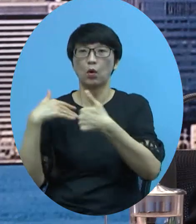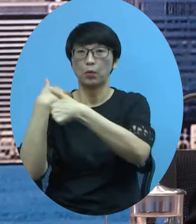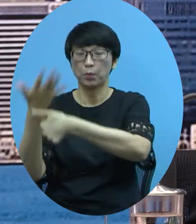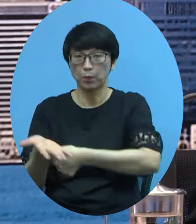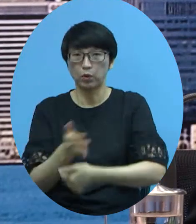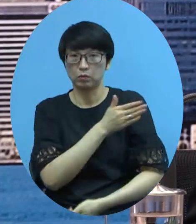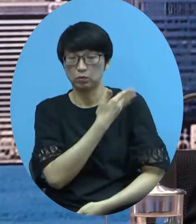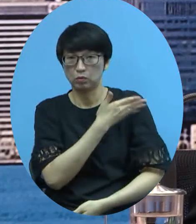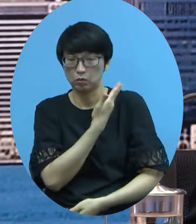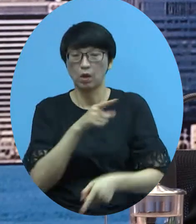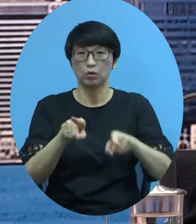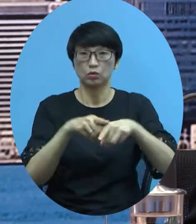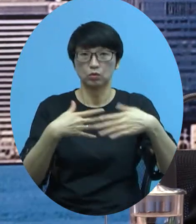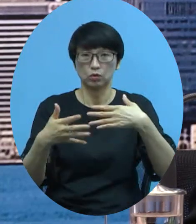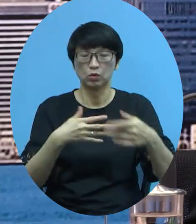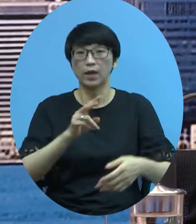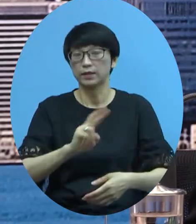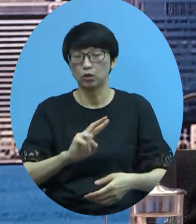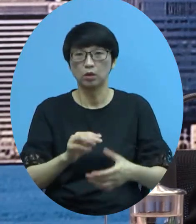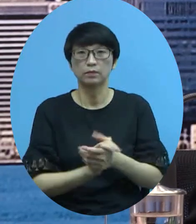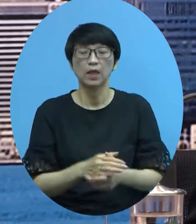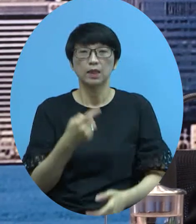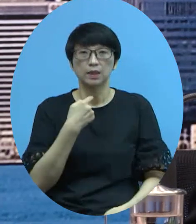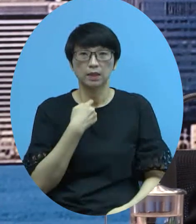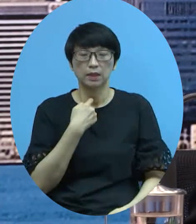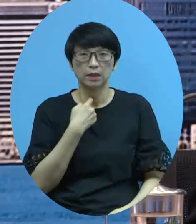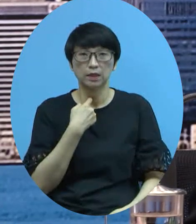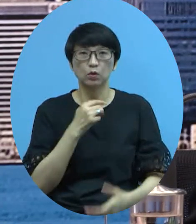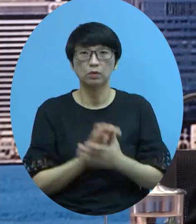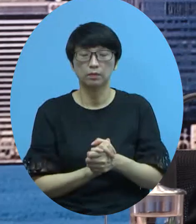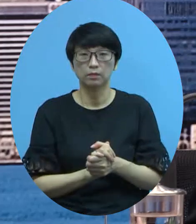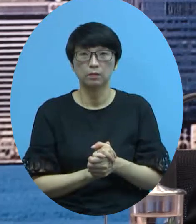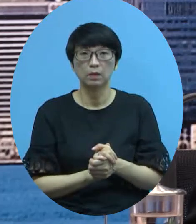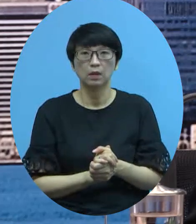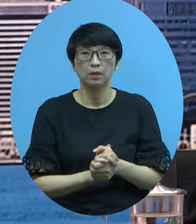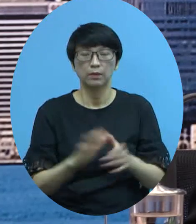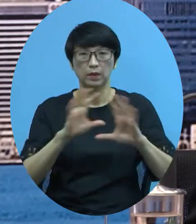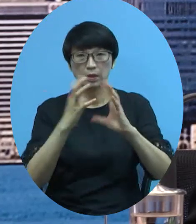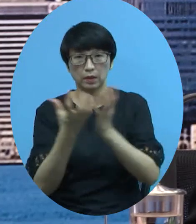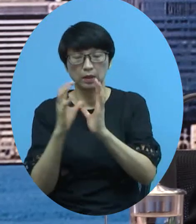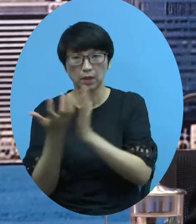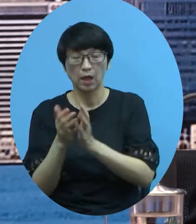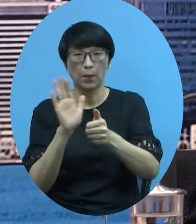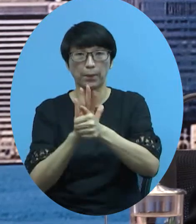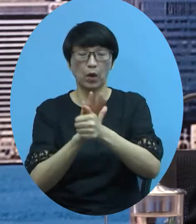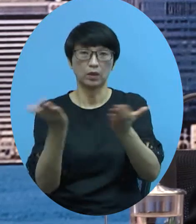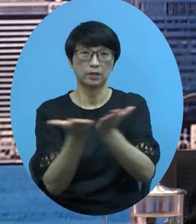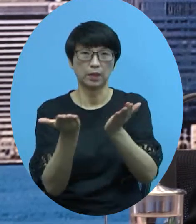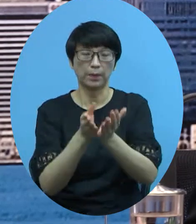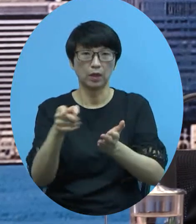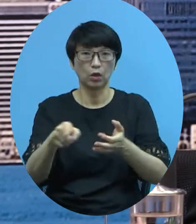嘅職員。咁所以咧，我哋當中都要需要其他即係機構職員咧，幫我哋去核對嗰個